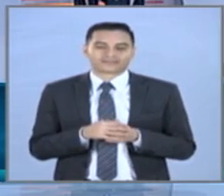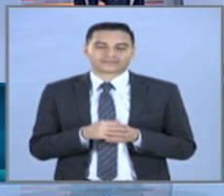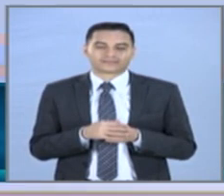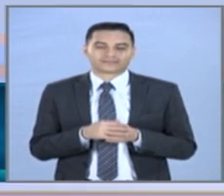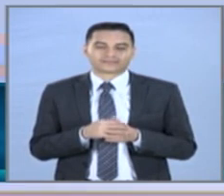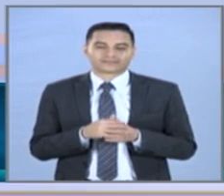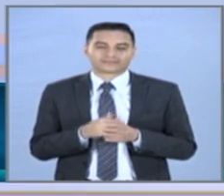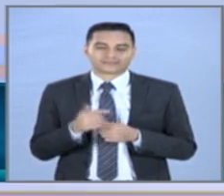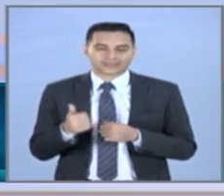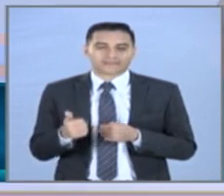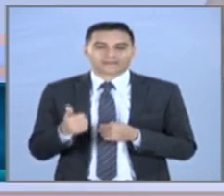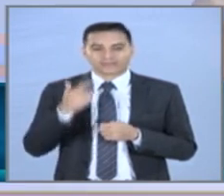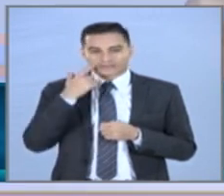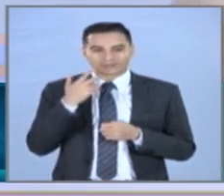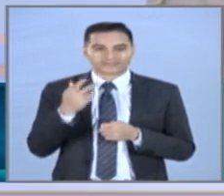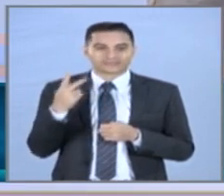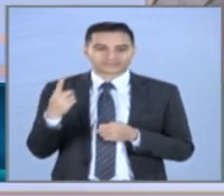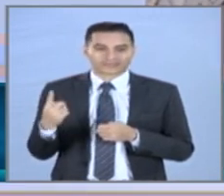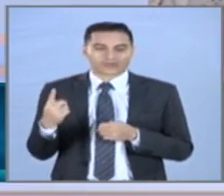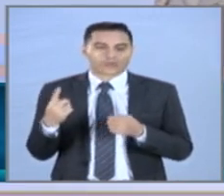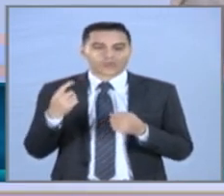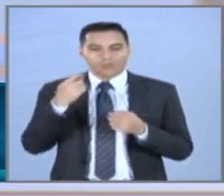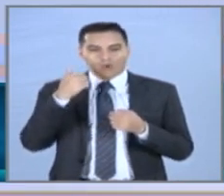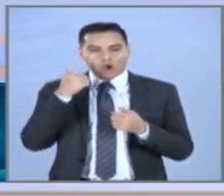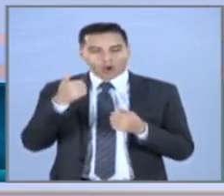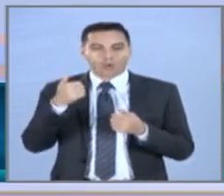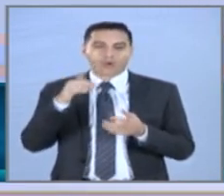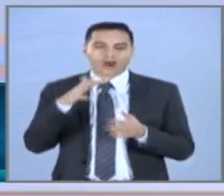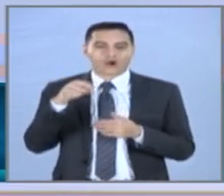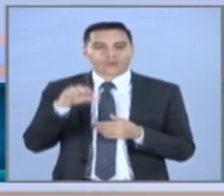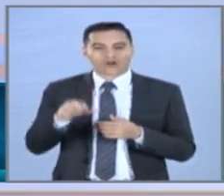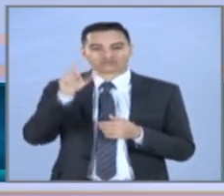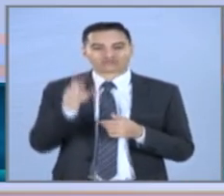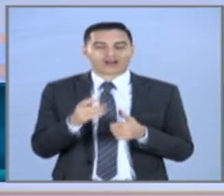تمام كده، بقى عندنا ميزة وعندنا عيب.